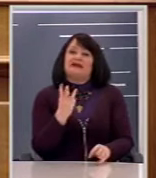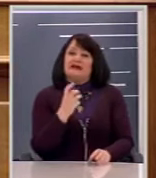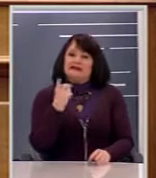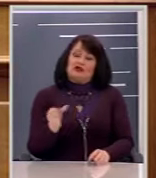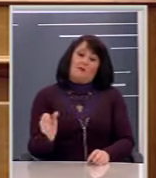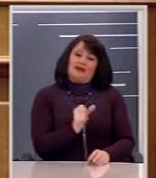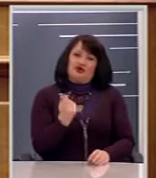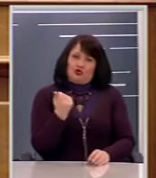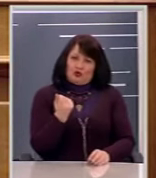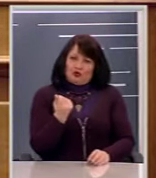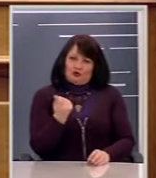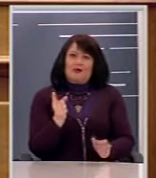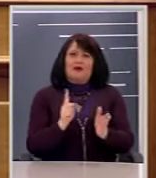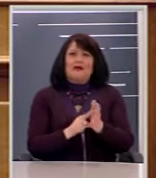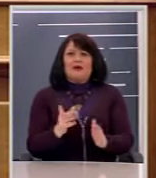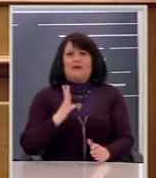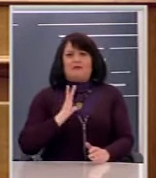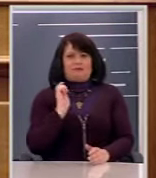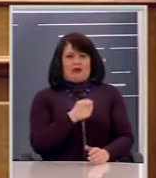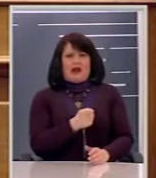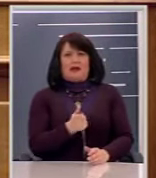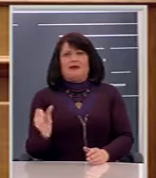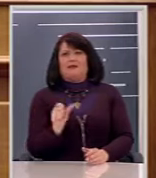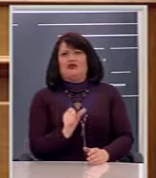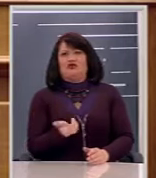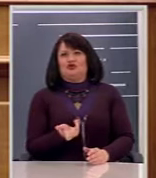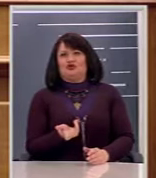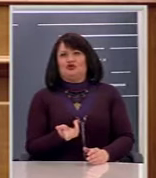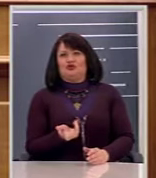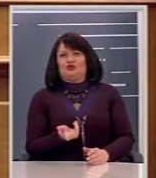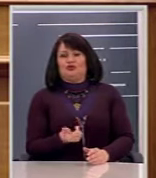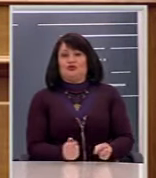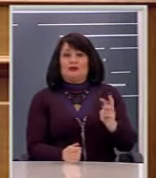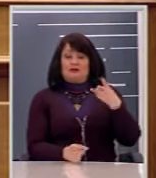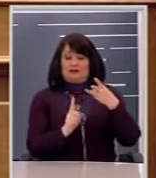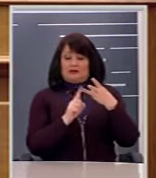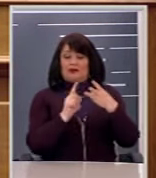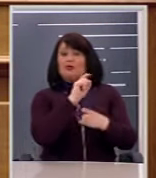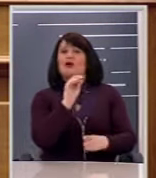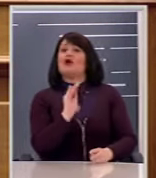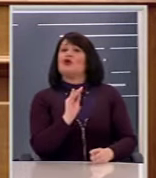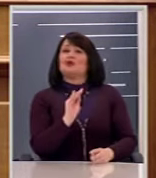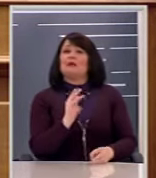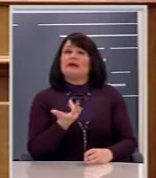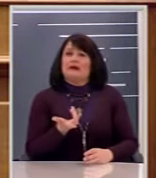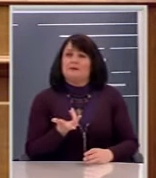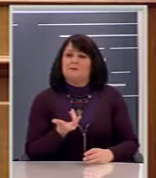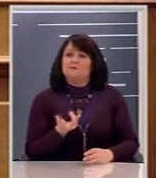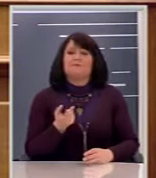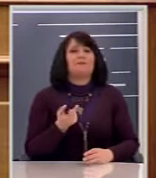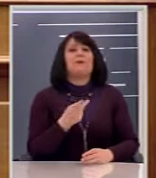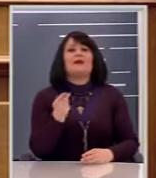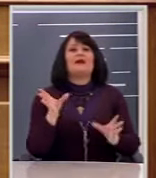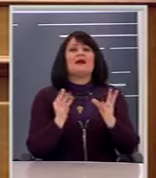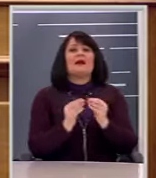προβλέπεται ότι θα έπρεπε να δίνονται στον πελάτη. Έχουν και ένα τρίτο όμως ερώτημα. Και το ερώτημα αυτό αφορά το